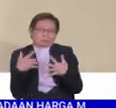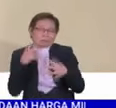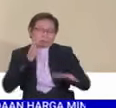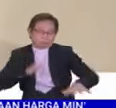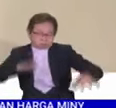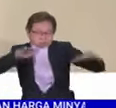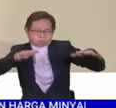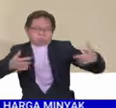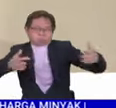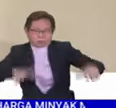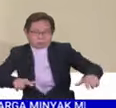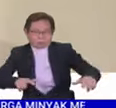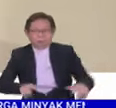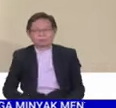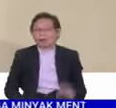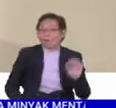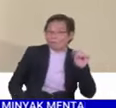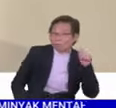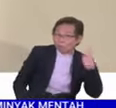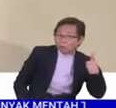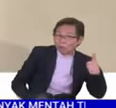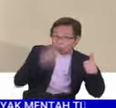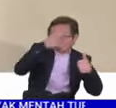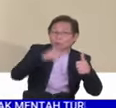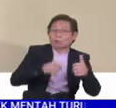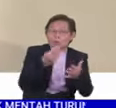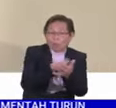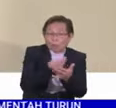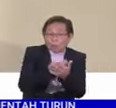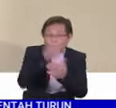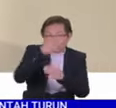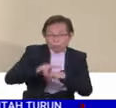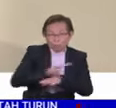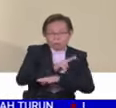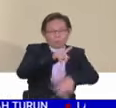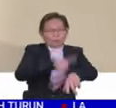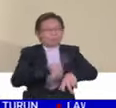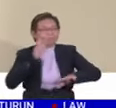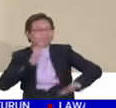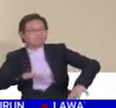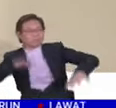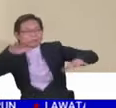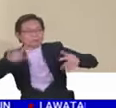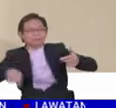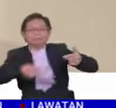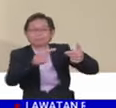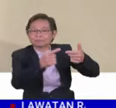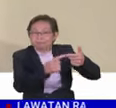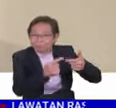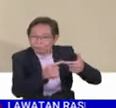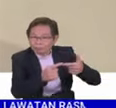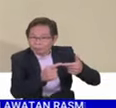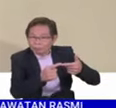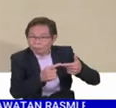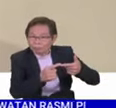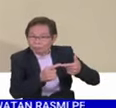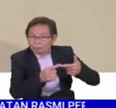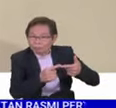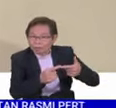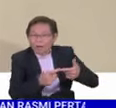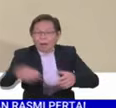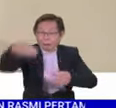berlaku. Jadi yang pertamanya untuk kegunaan waktu banjir. Dan yang kedua,